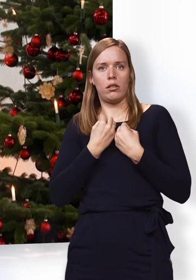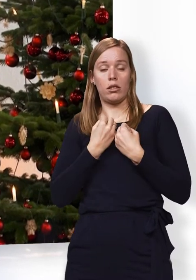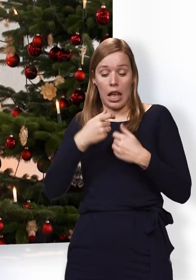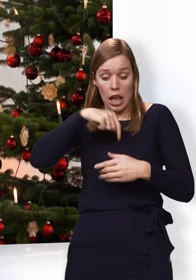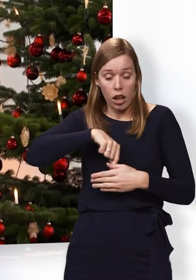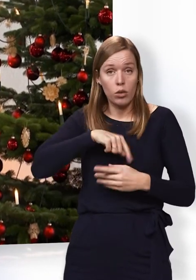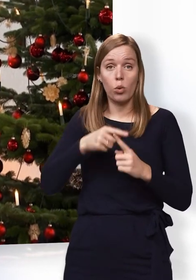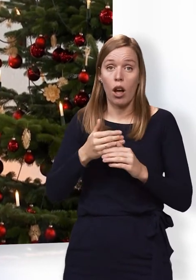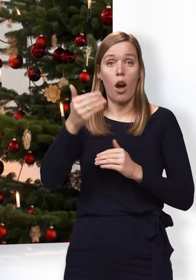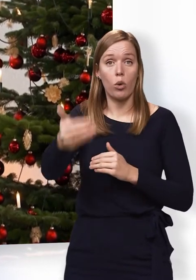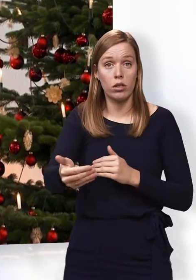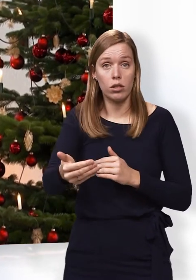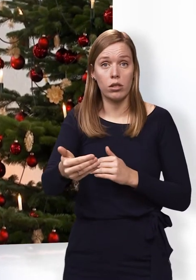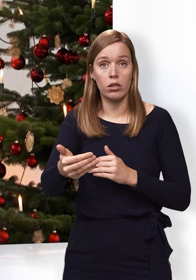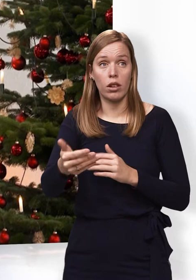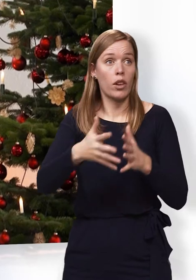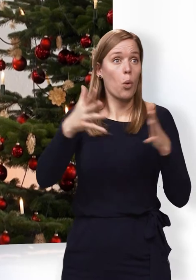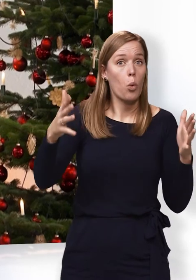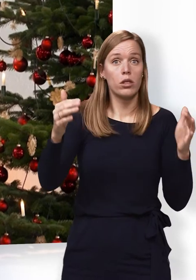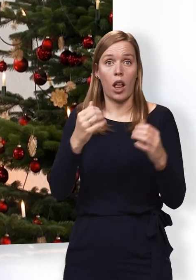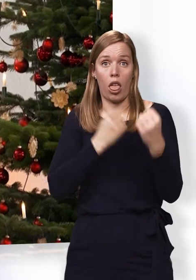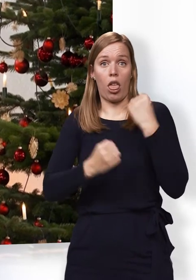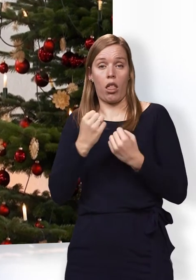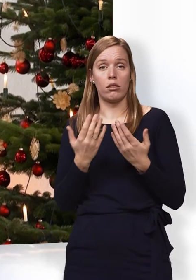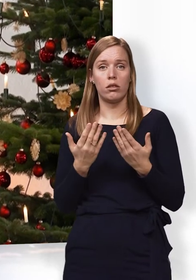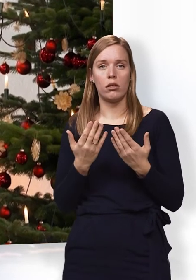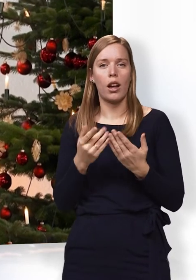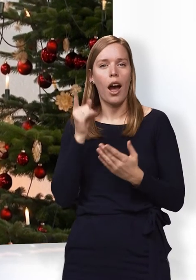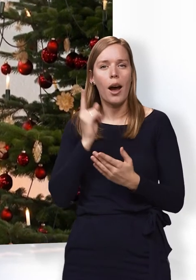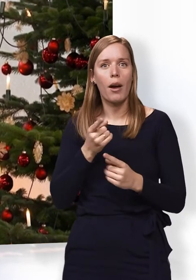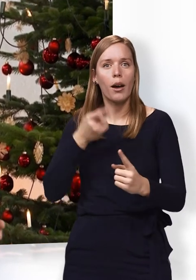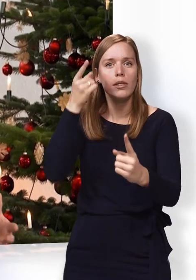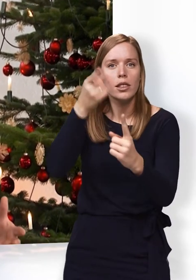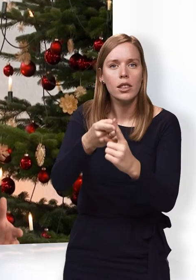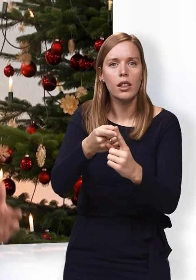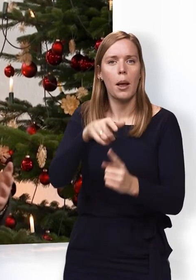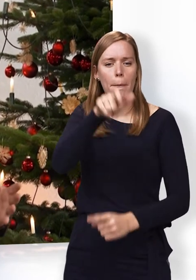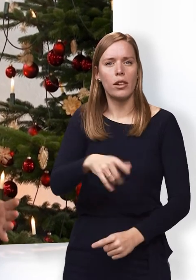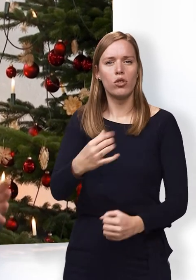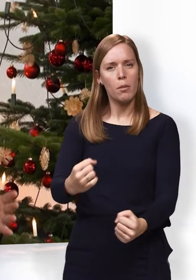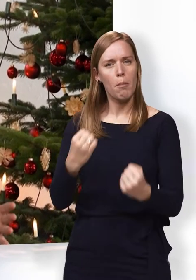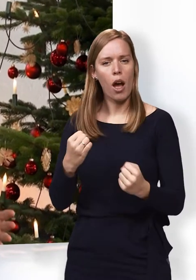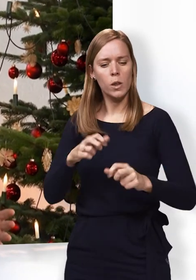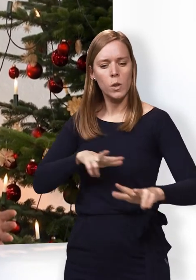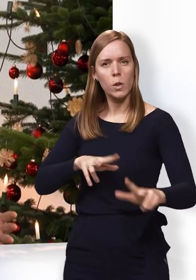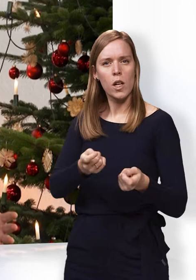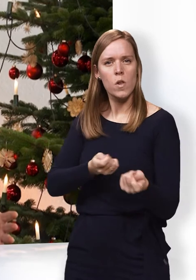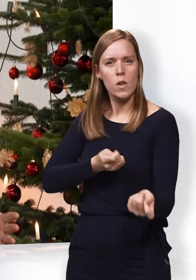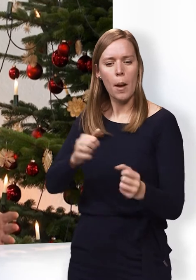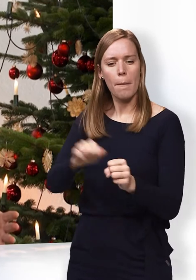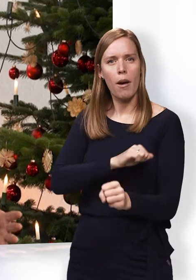Ziel haben die Starken und die Mächtigen, die Bedränger und die Möchtegern Starken, nicht das letzte